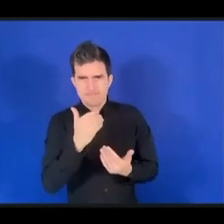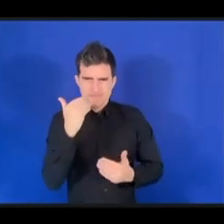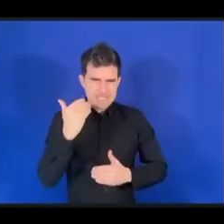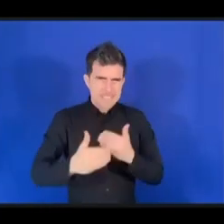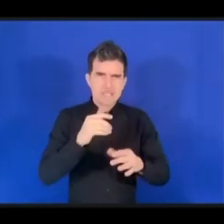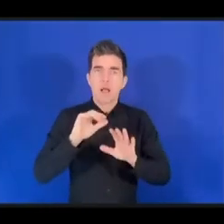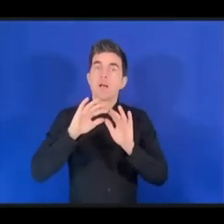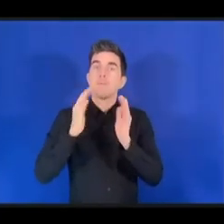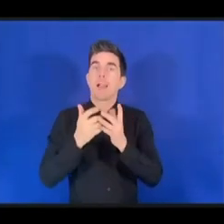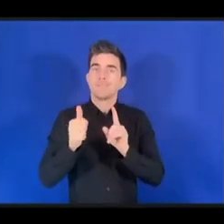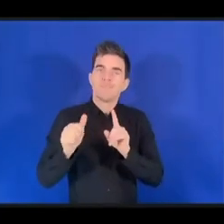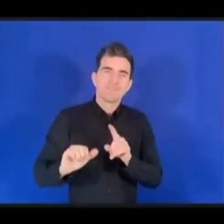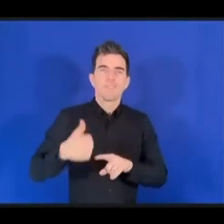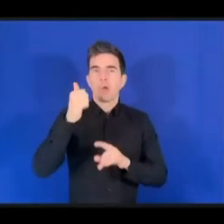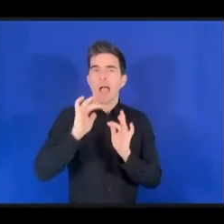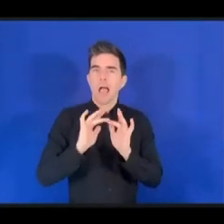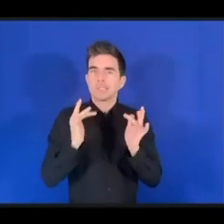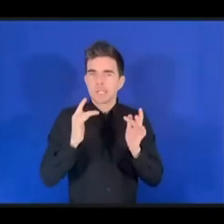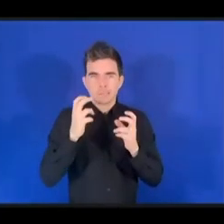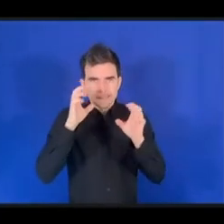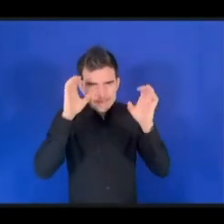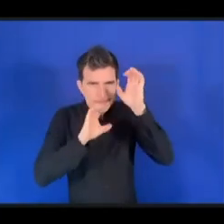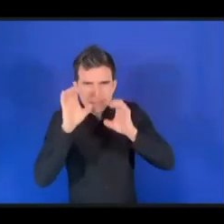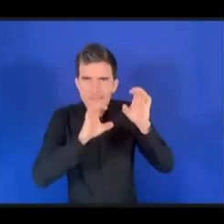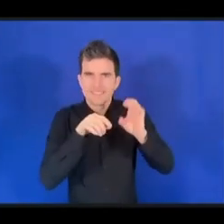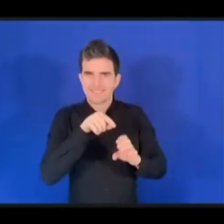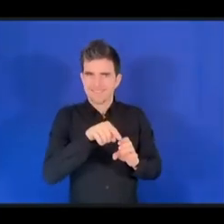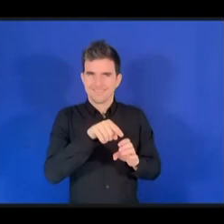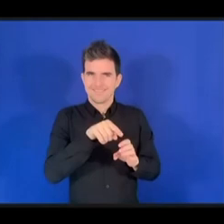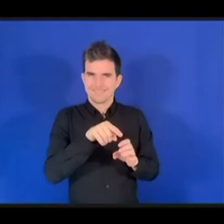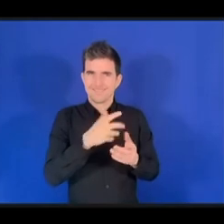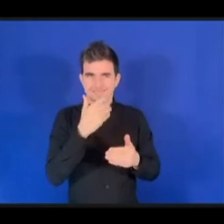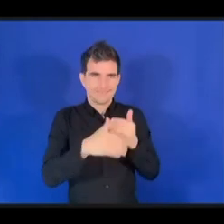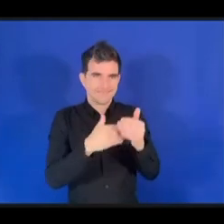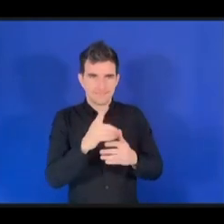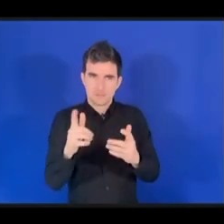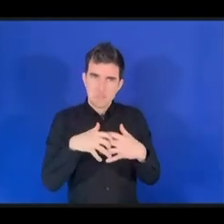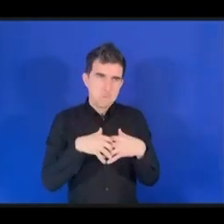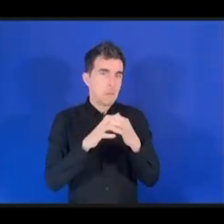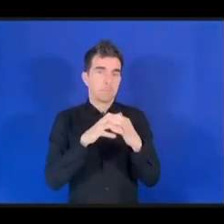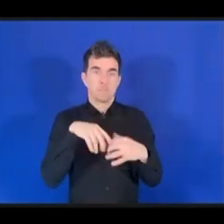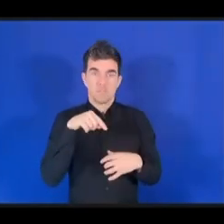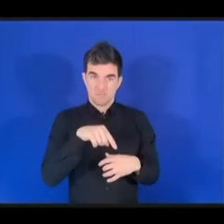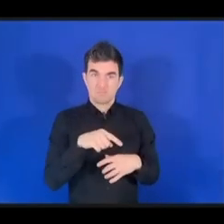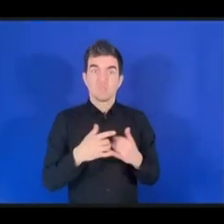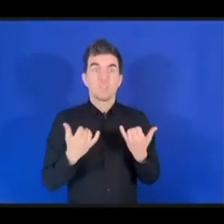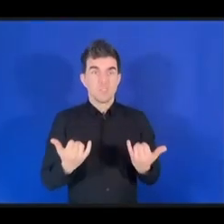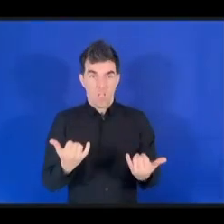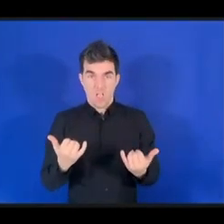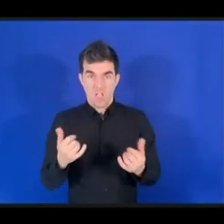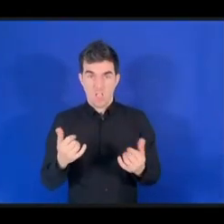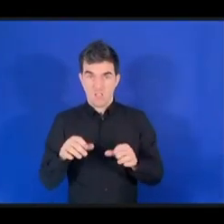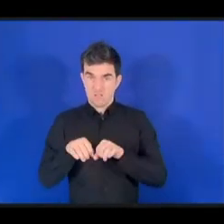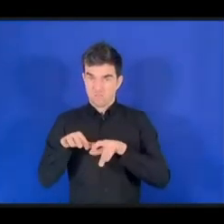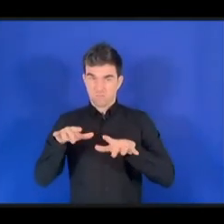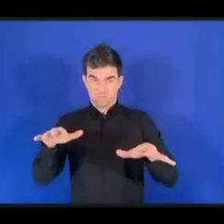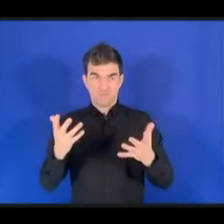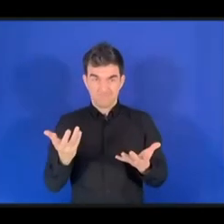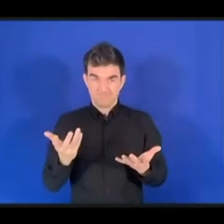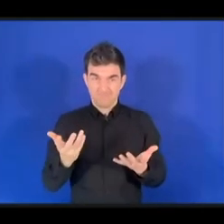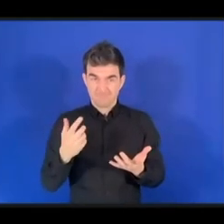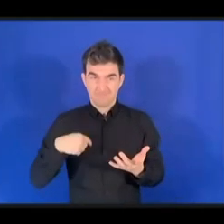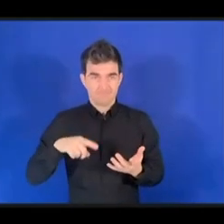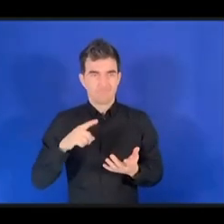パブリックサージで利用されておりますテクノロジーを開発いたしましたアランさんは